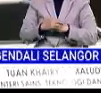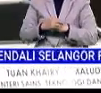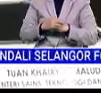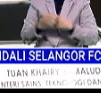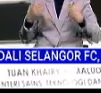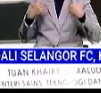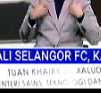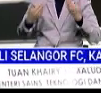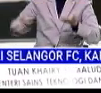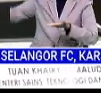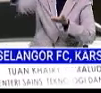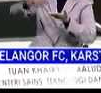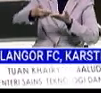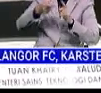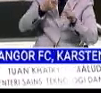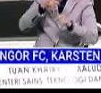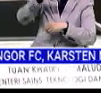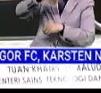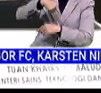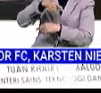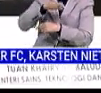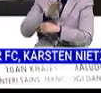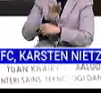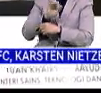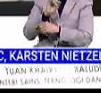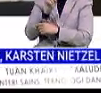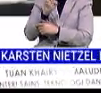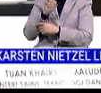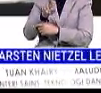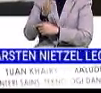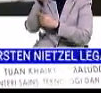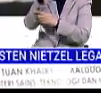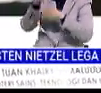satu tawaran daripada Pfizer